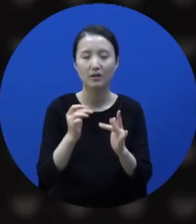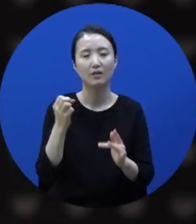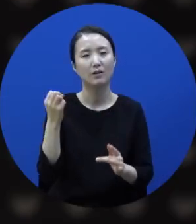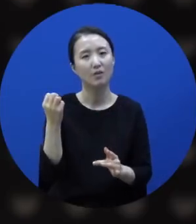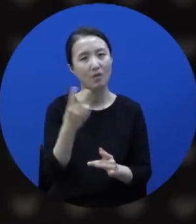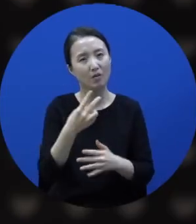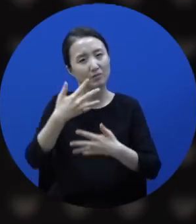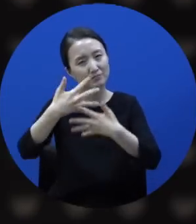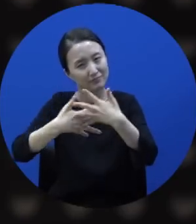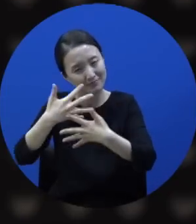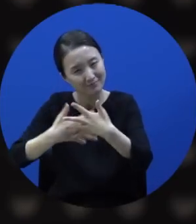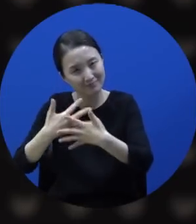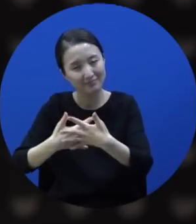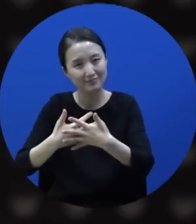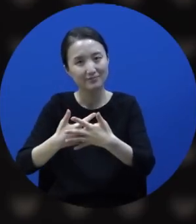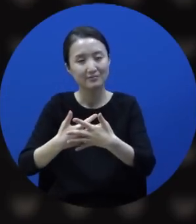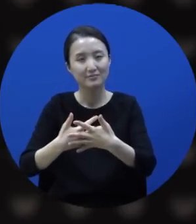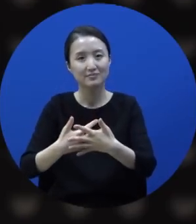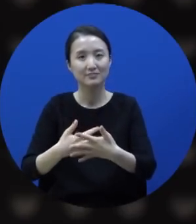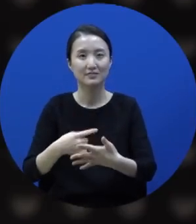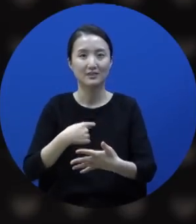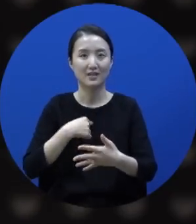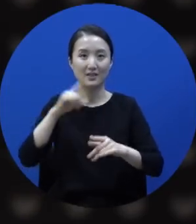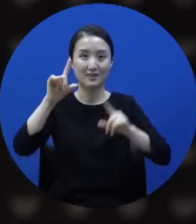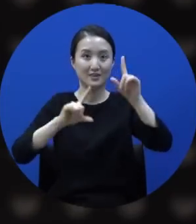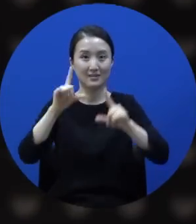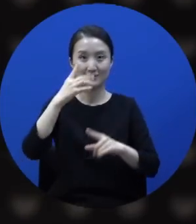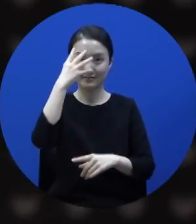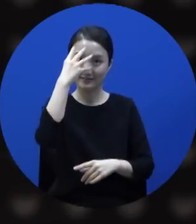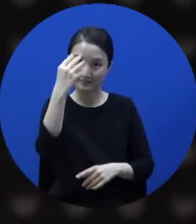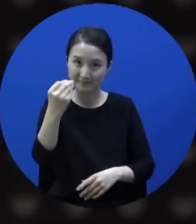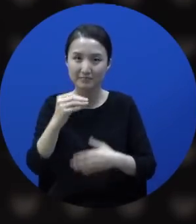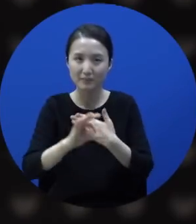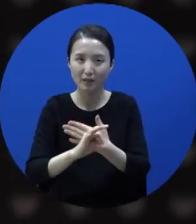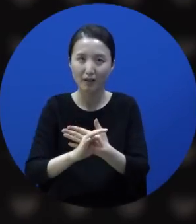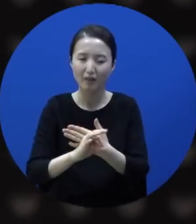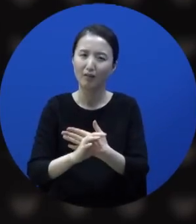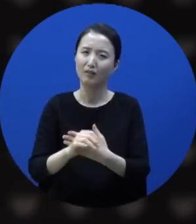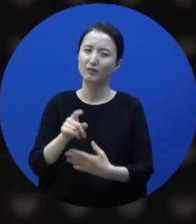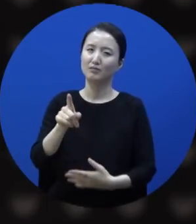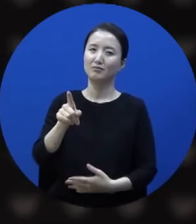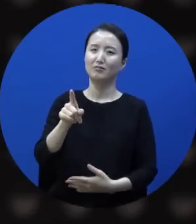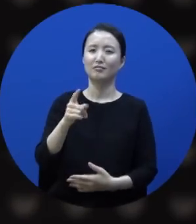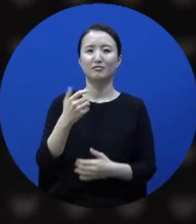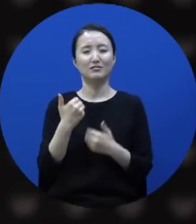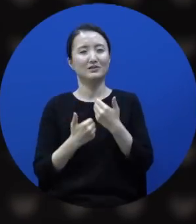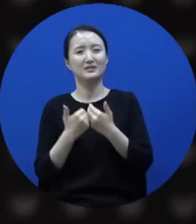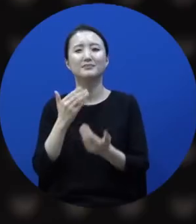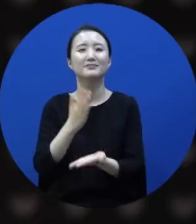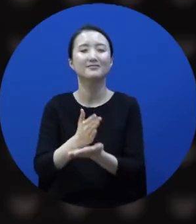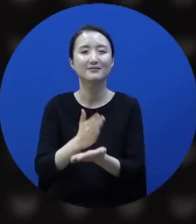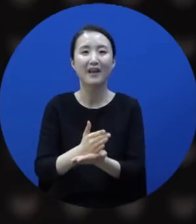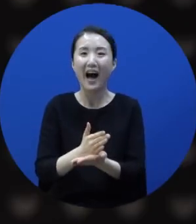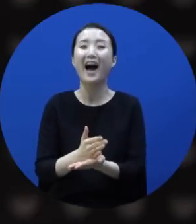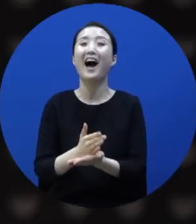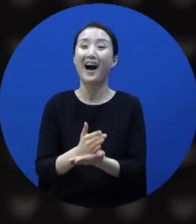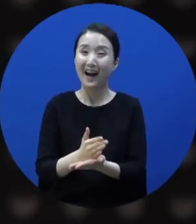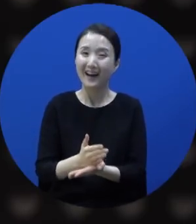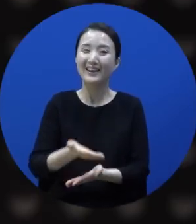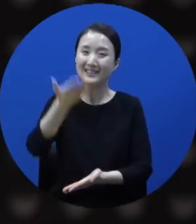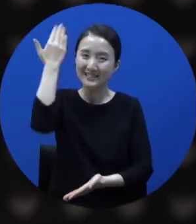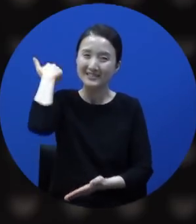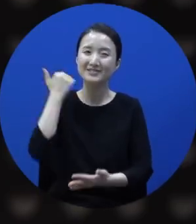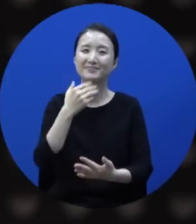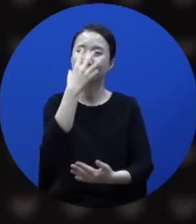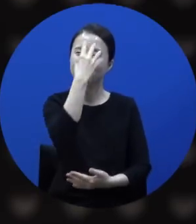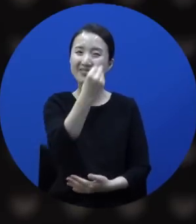미디어를 통해서 저를 만나신다면 이제는 좀 특이하고 낯선 그런 친절한 세인 씨가 아니라 아 온전한 나로서